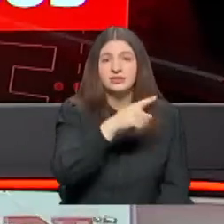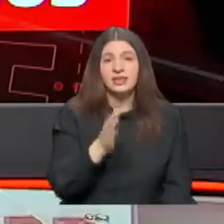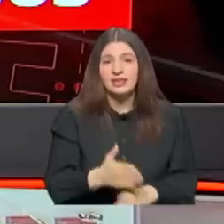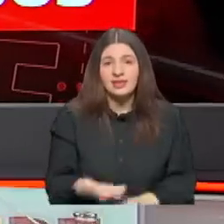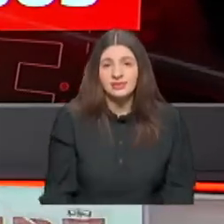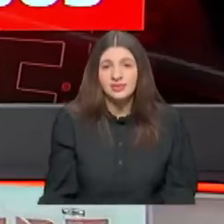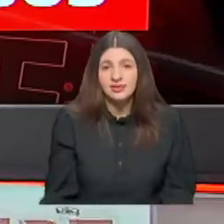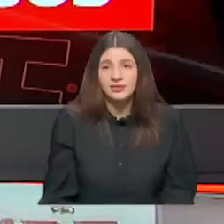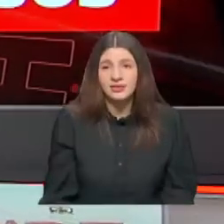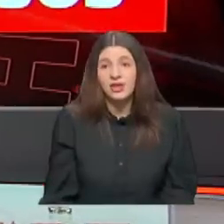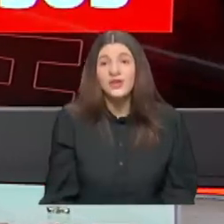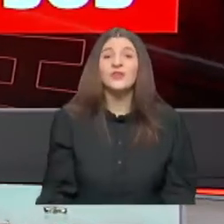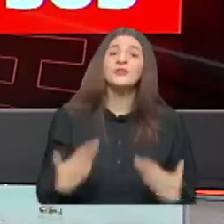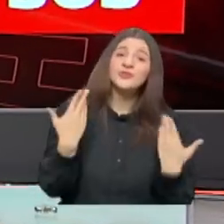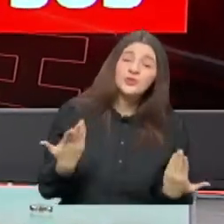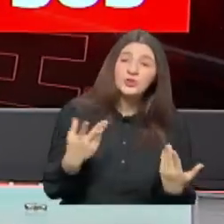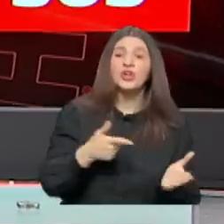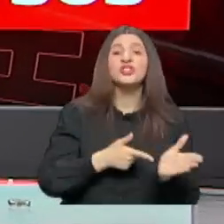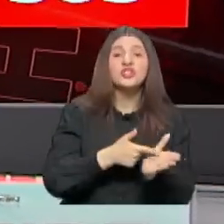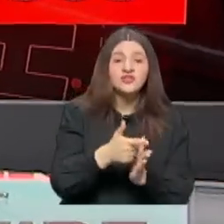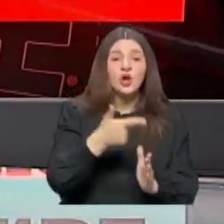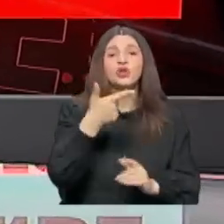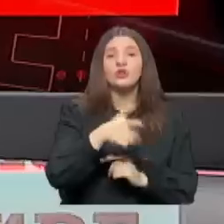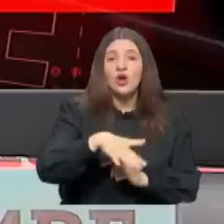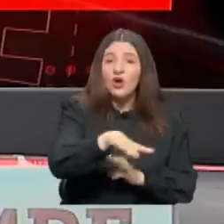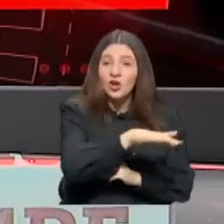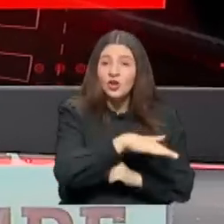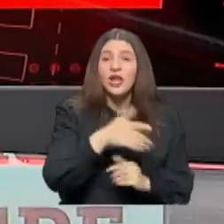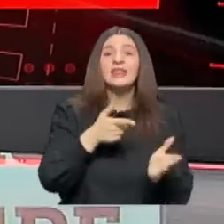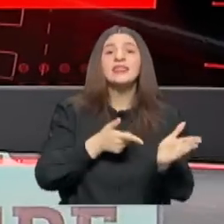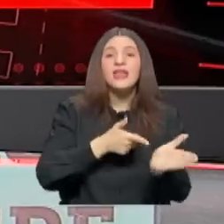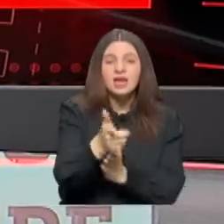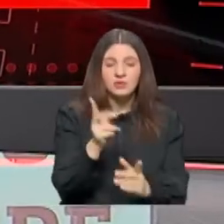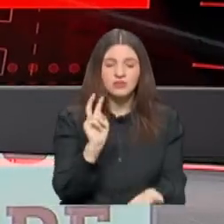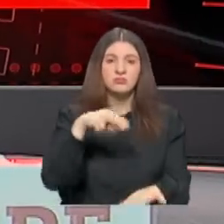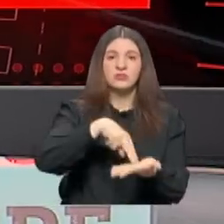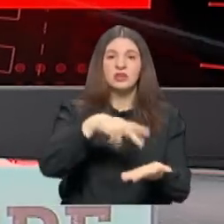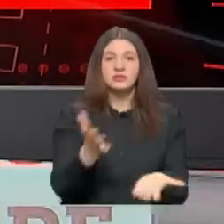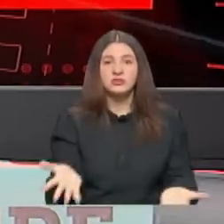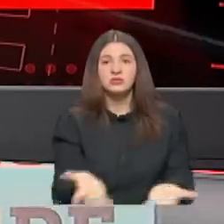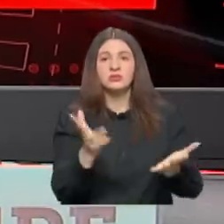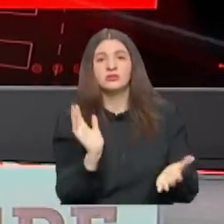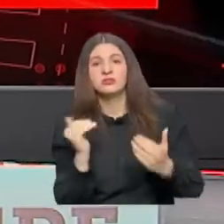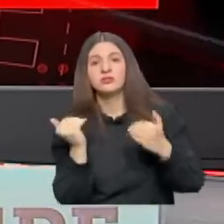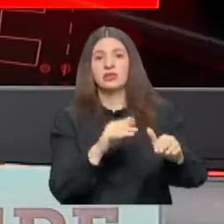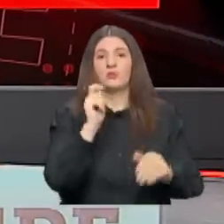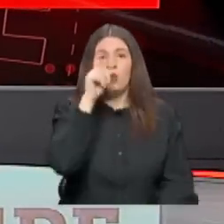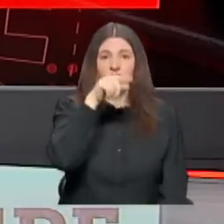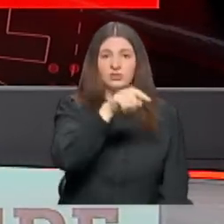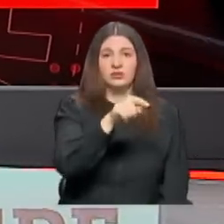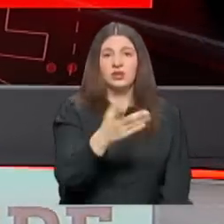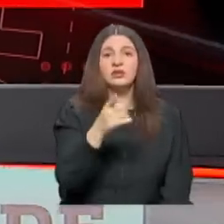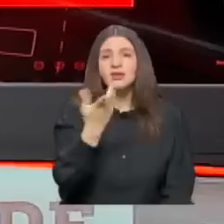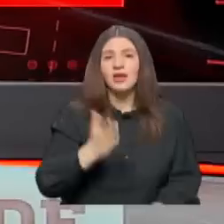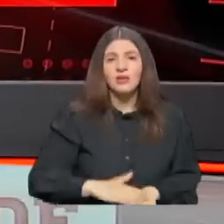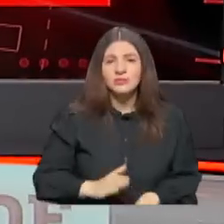Niye? Çünkü çiftçisini, köylüsünü, tarımını ayakta tuttu çünkü. O yüzden.